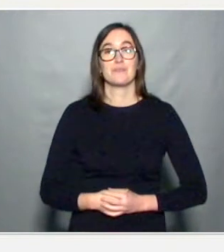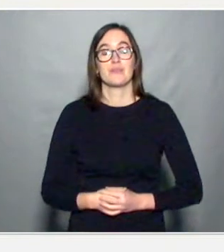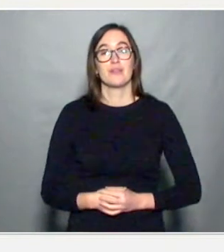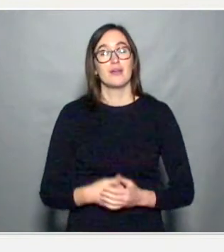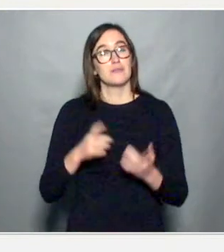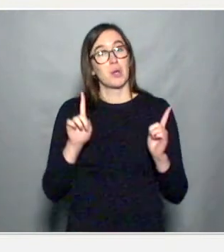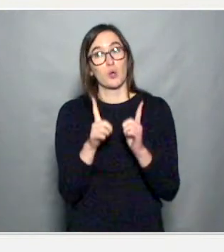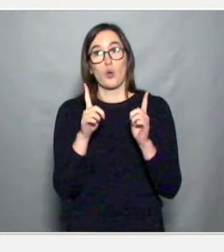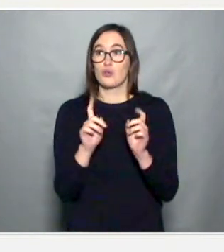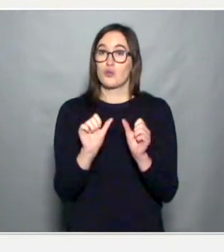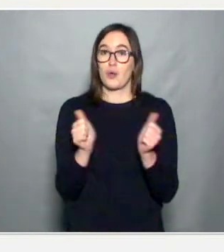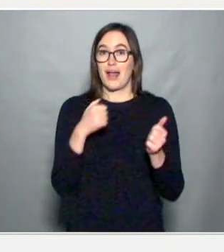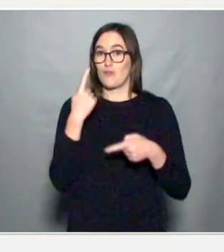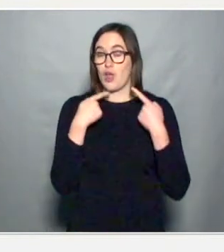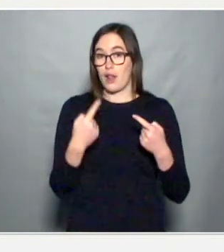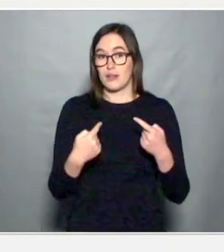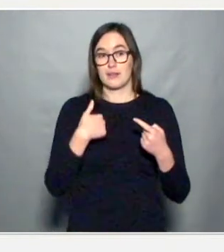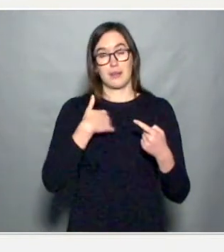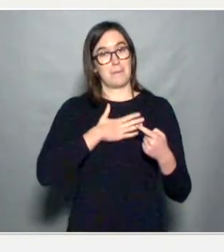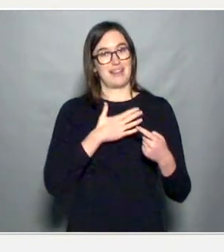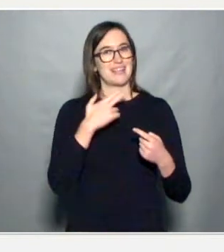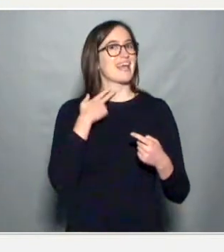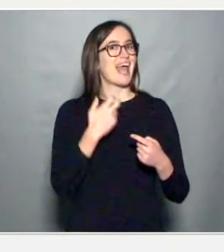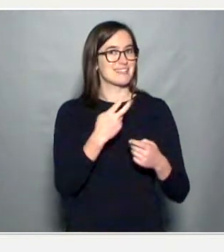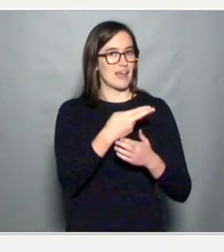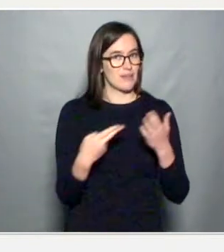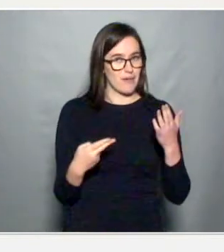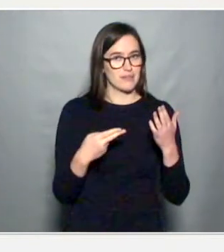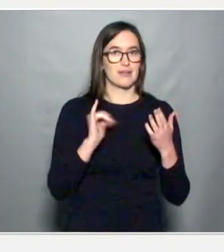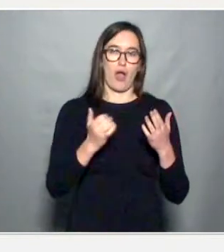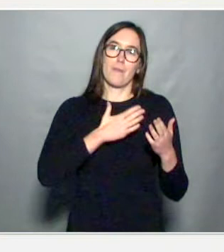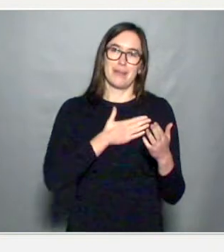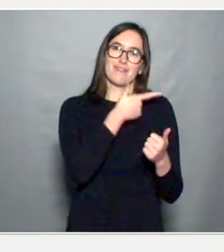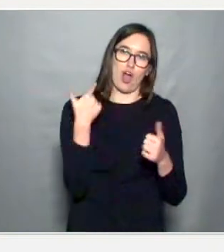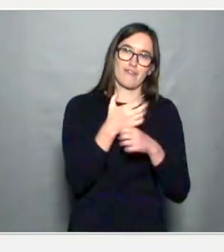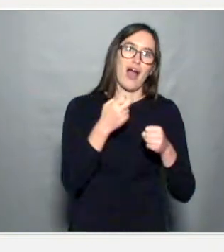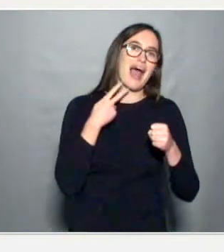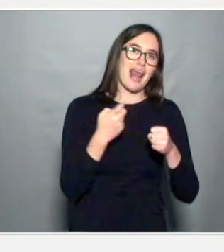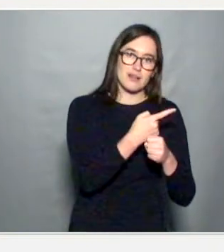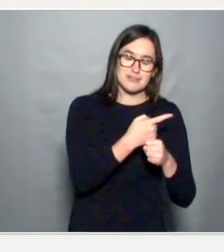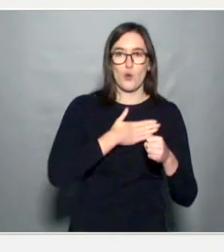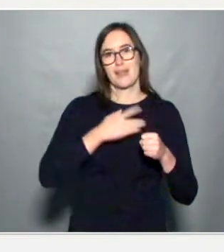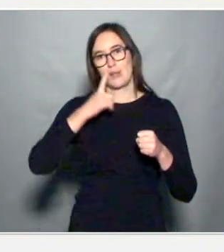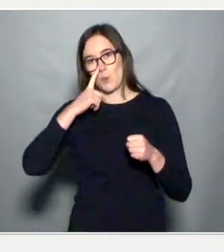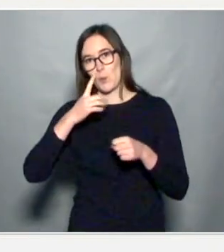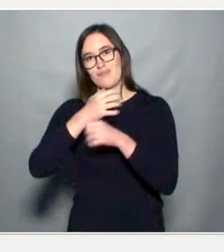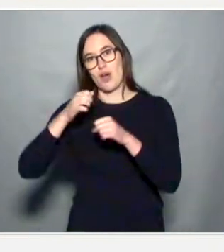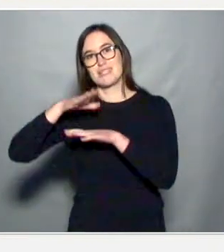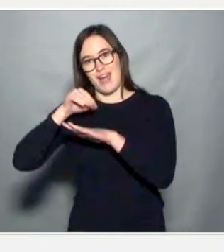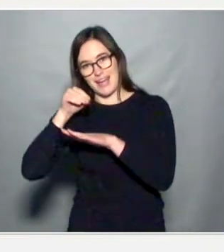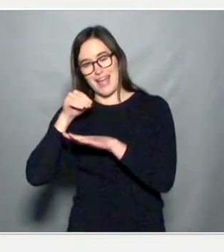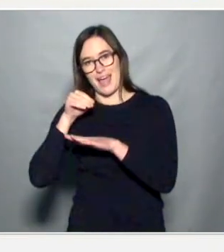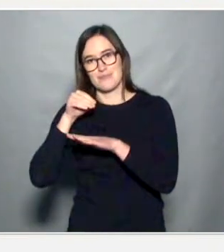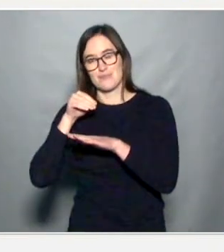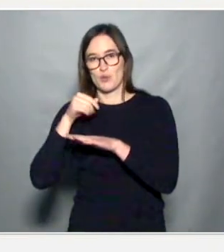Kort och gott, mitt så grekiska namn. Jo, min pappa är från just Grekland och min mamma är från Sverige. Jag